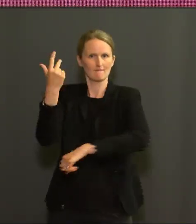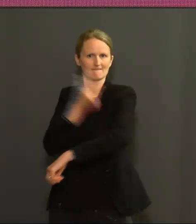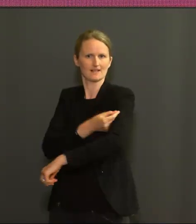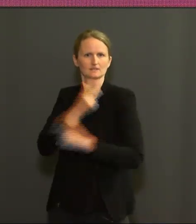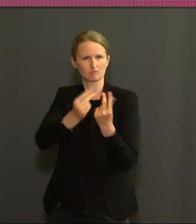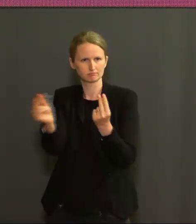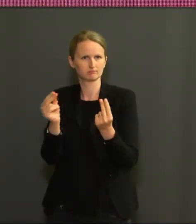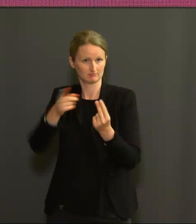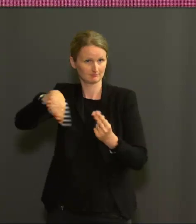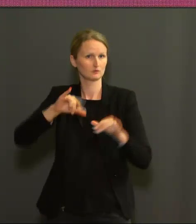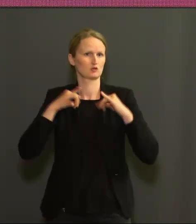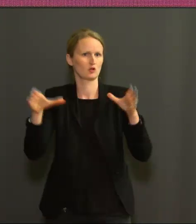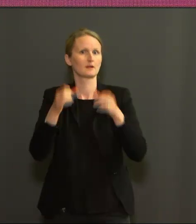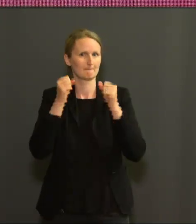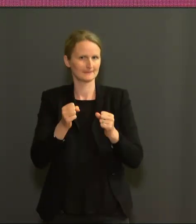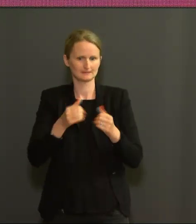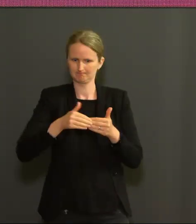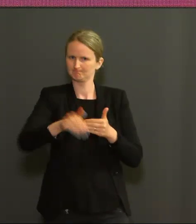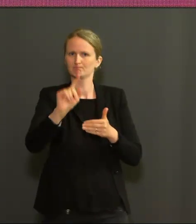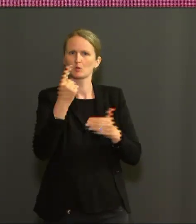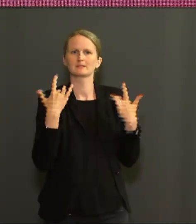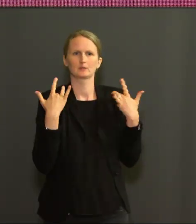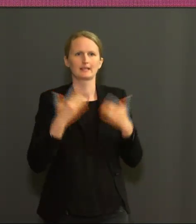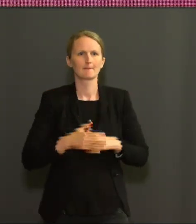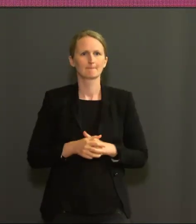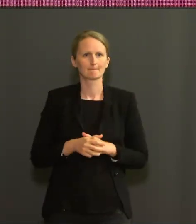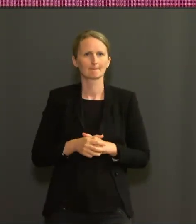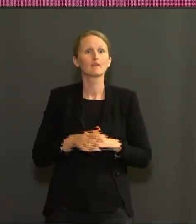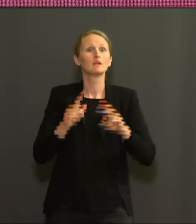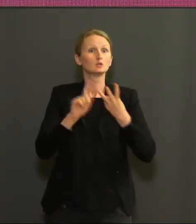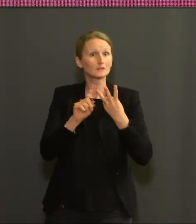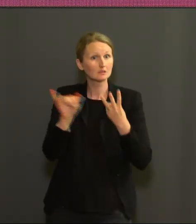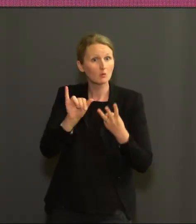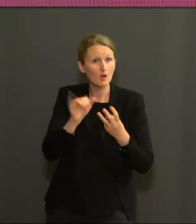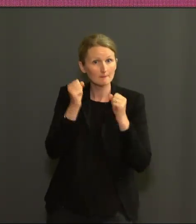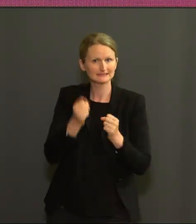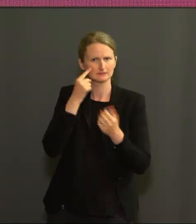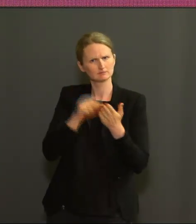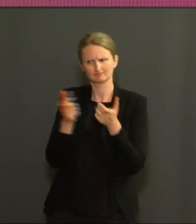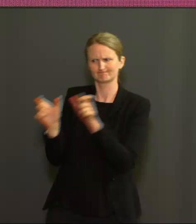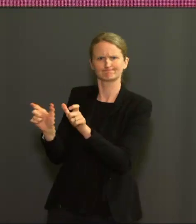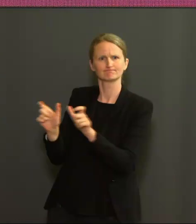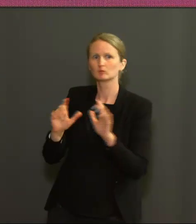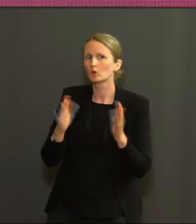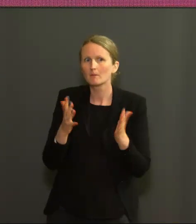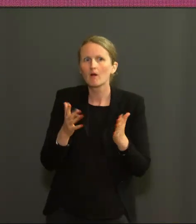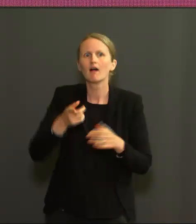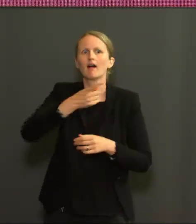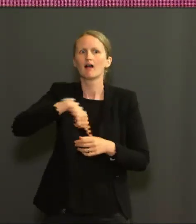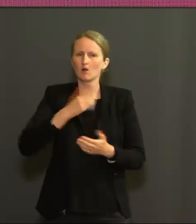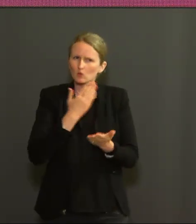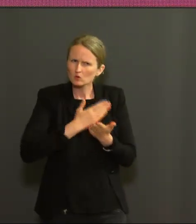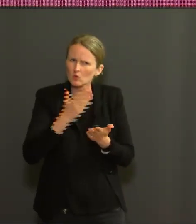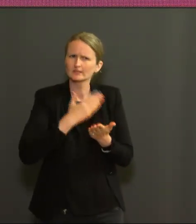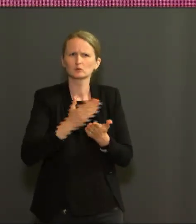en continuant de rester prudents dans les contacts que nous entretenons avec notre entourage, aussi et